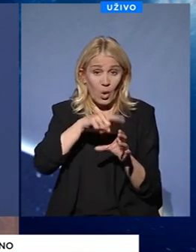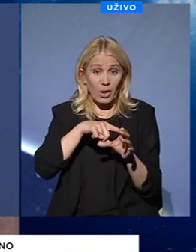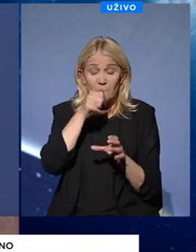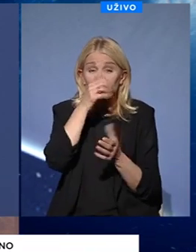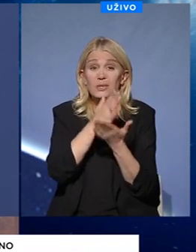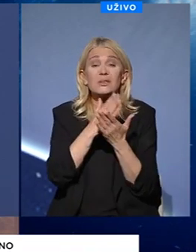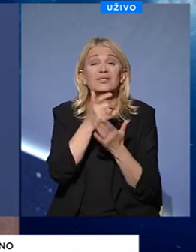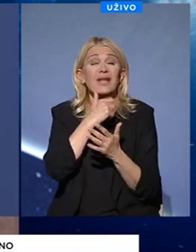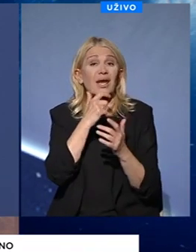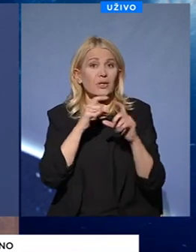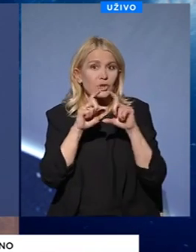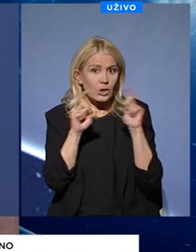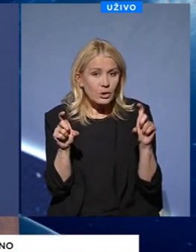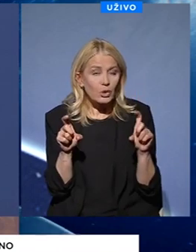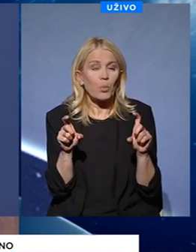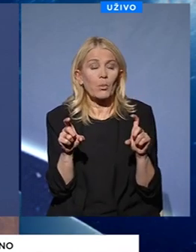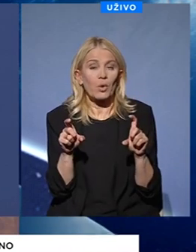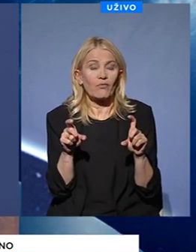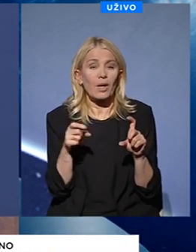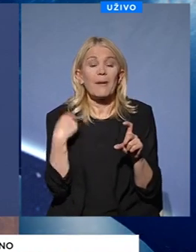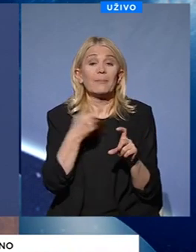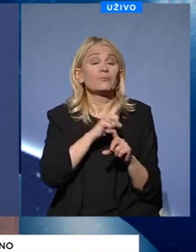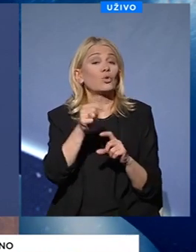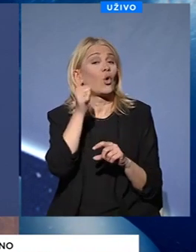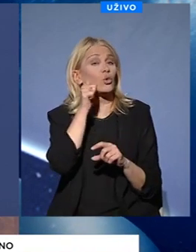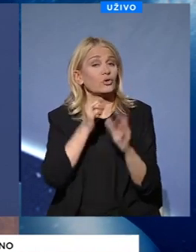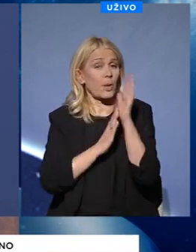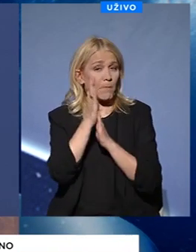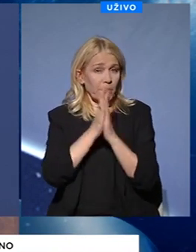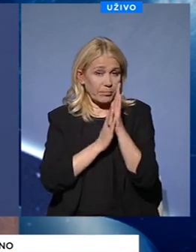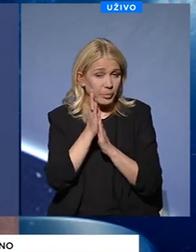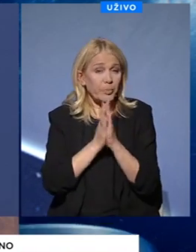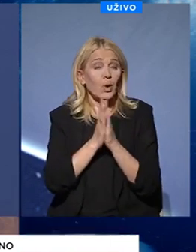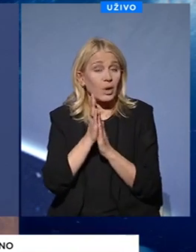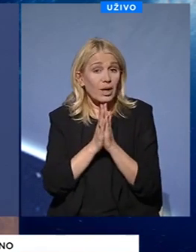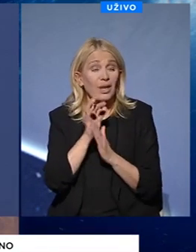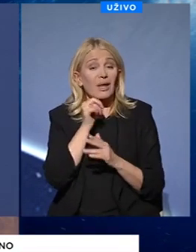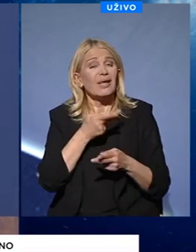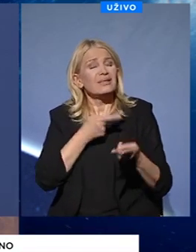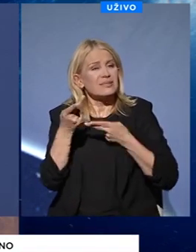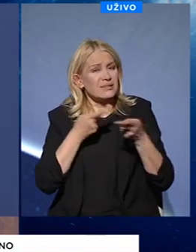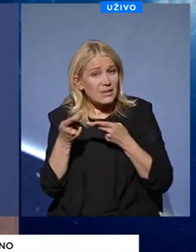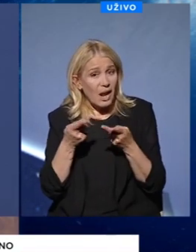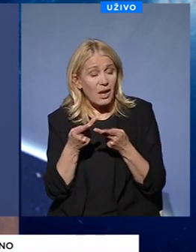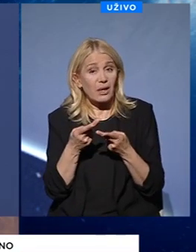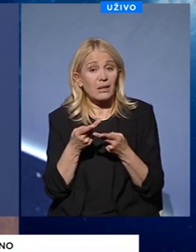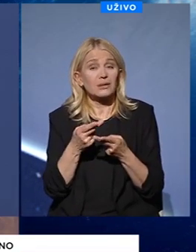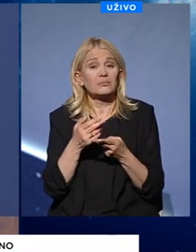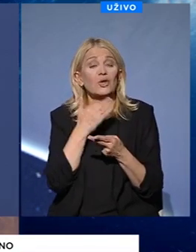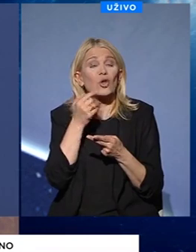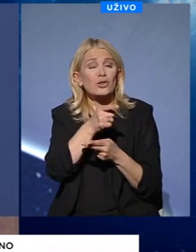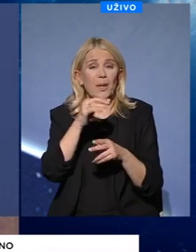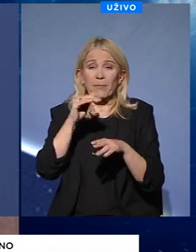tiče staračkih domova, mi smo do juče apelovali i slali smo dosta tih preporuka, šta treba da